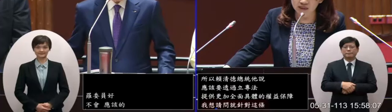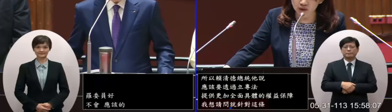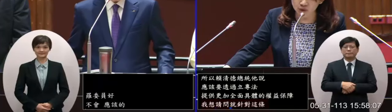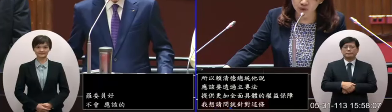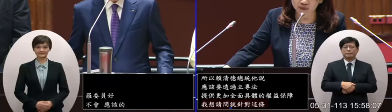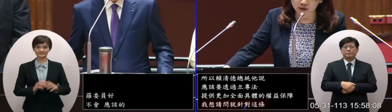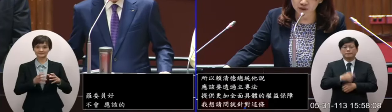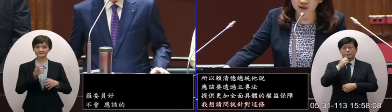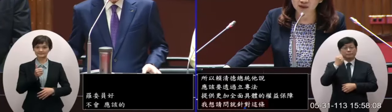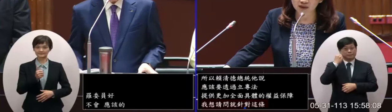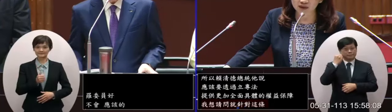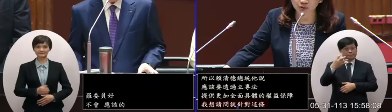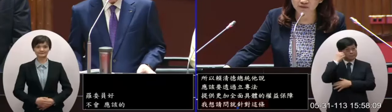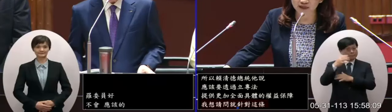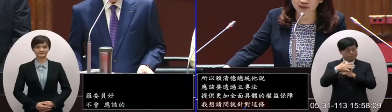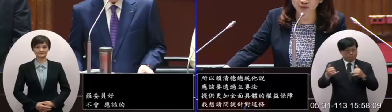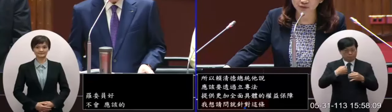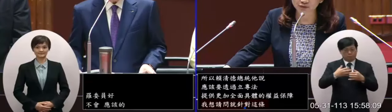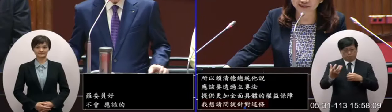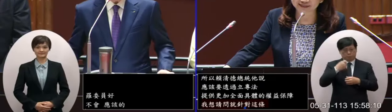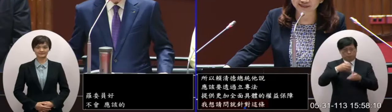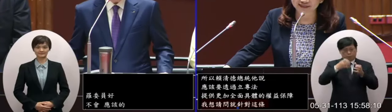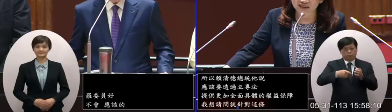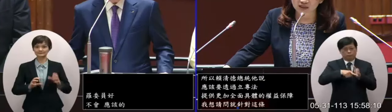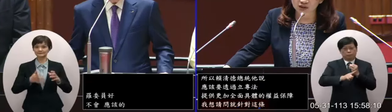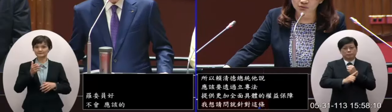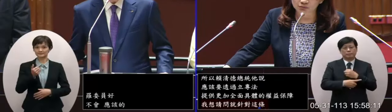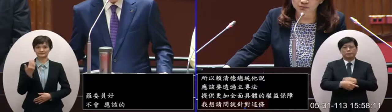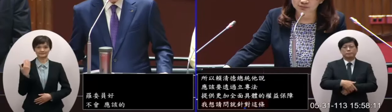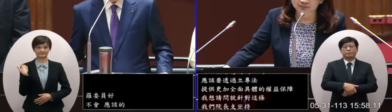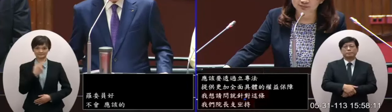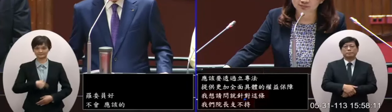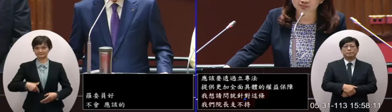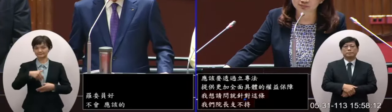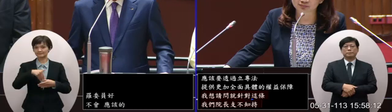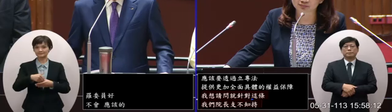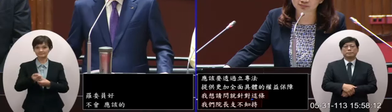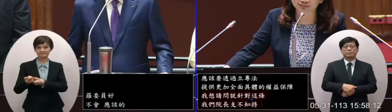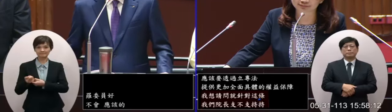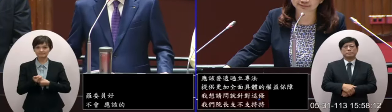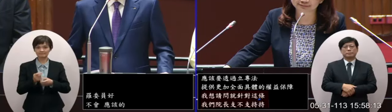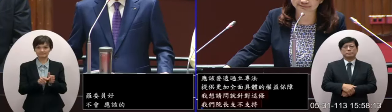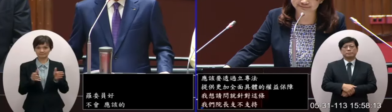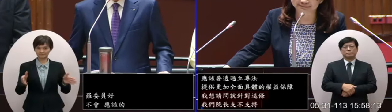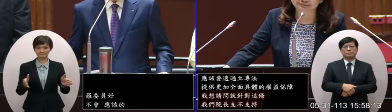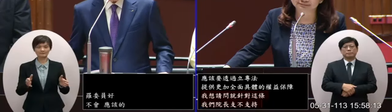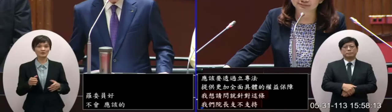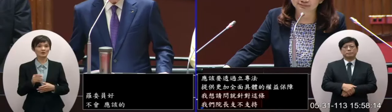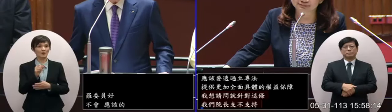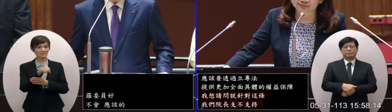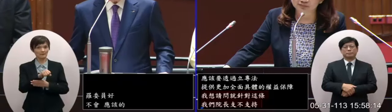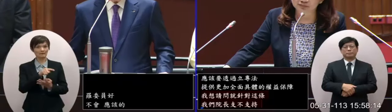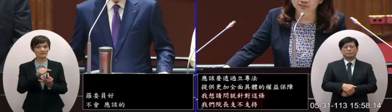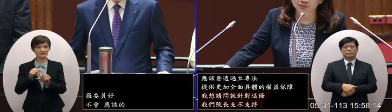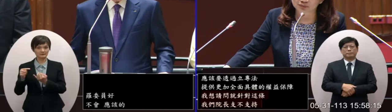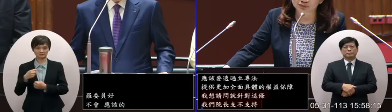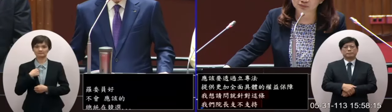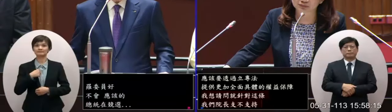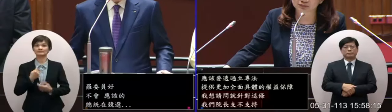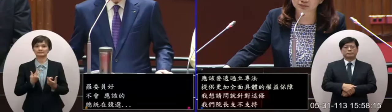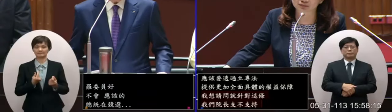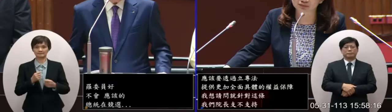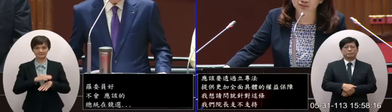总统在竞选， 新住民权益要立专法这个部分， 总统在竞选过程当中所对人民的承诺，我们都积极的而且